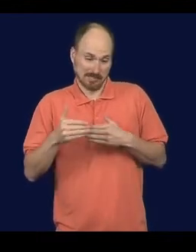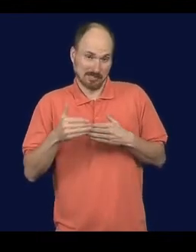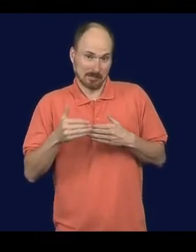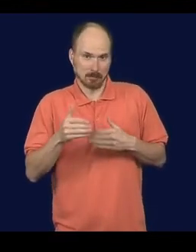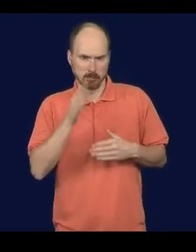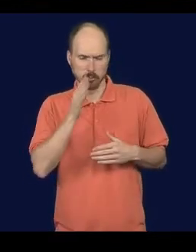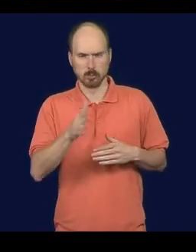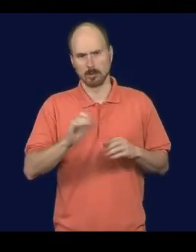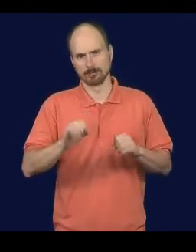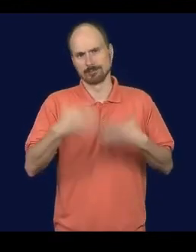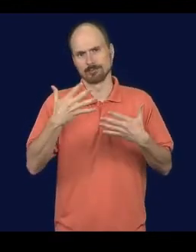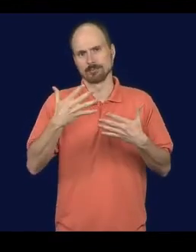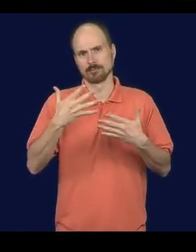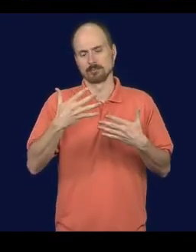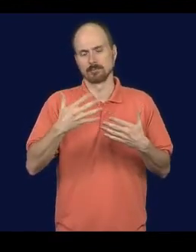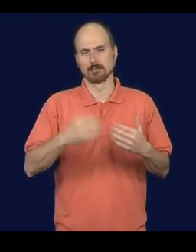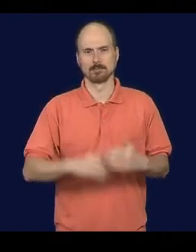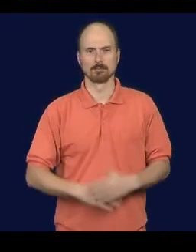podobně.